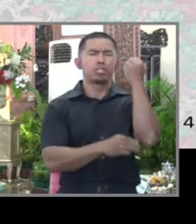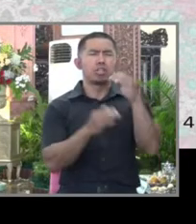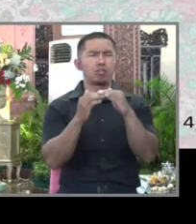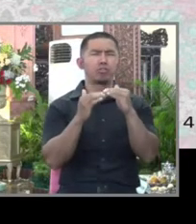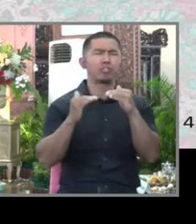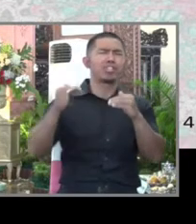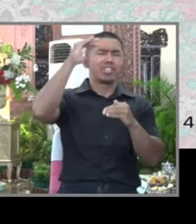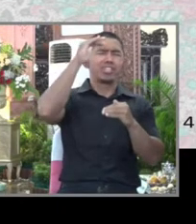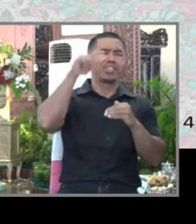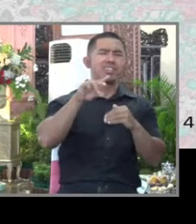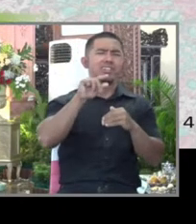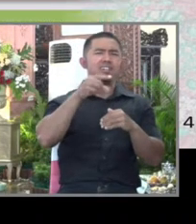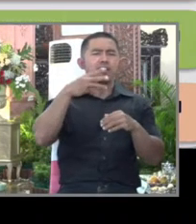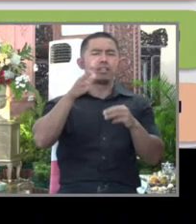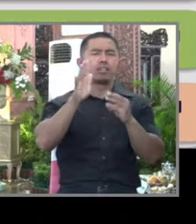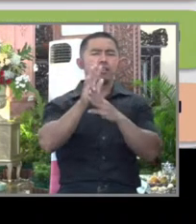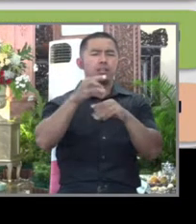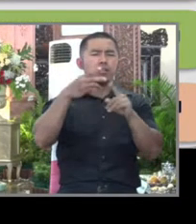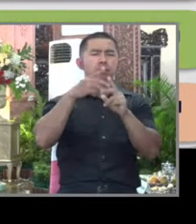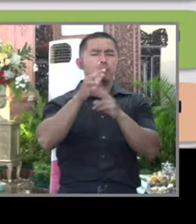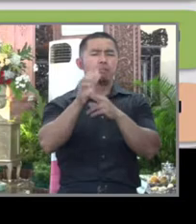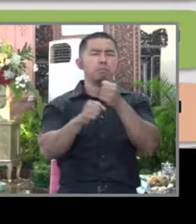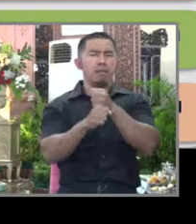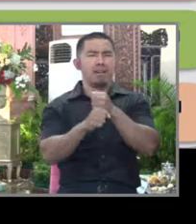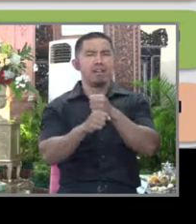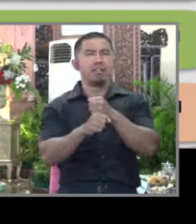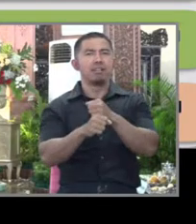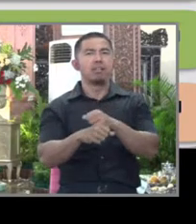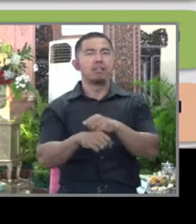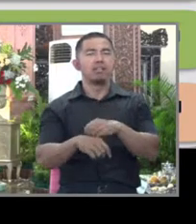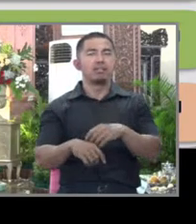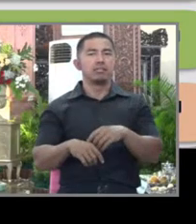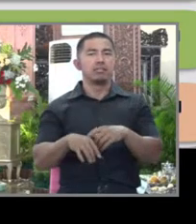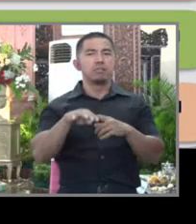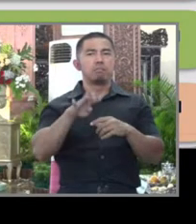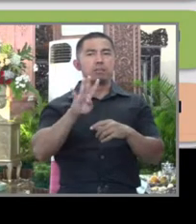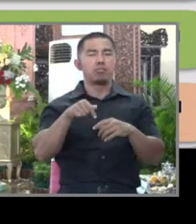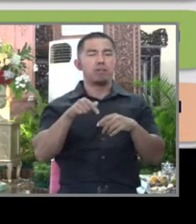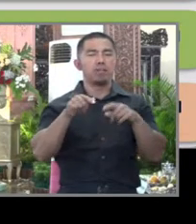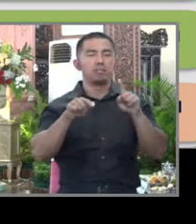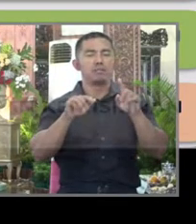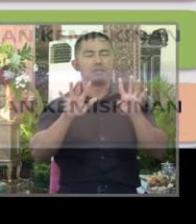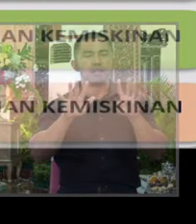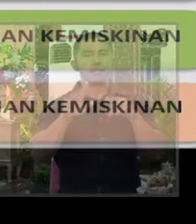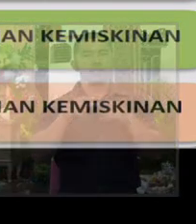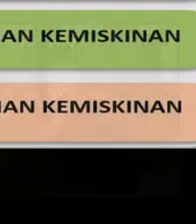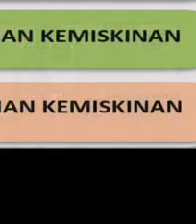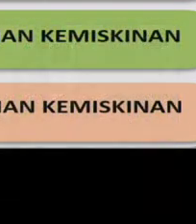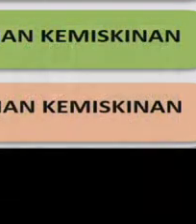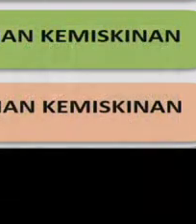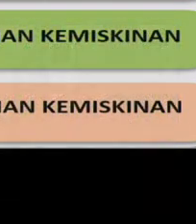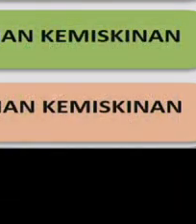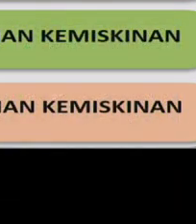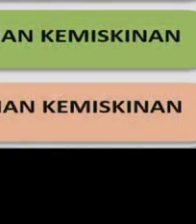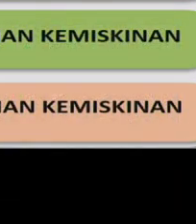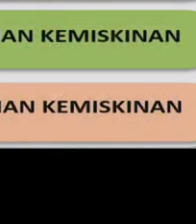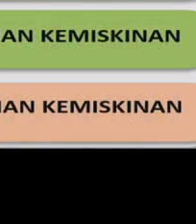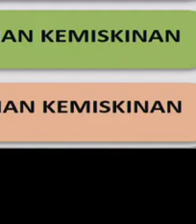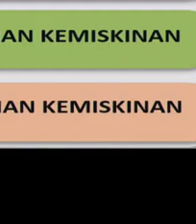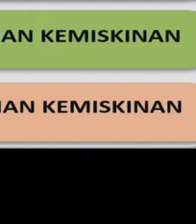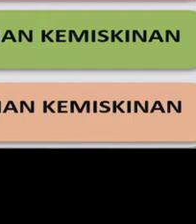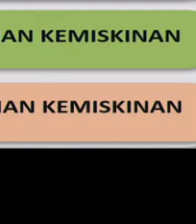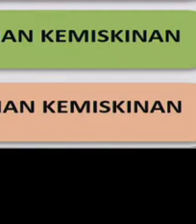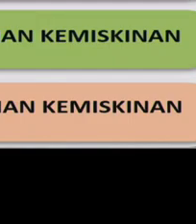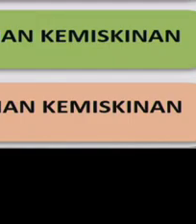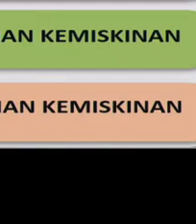Expert dan Pati ada 14,9 namun perlu kami sampaikan bahwa ini tidak lepas dari